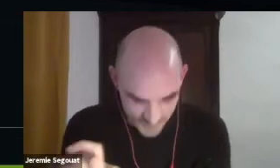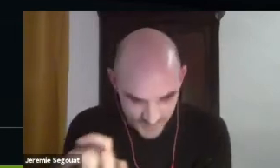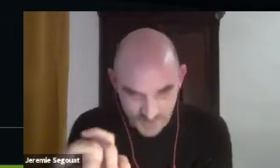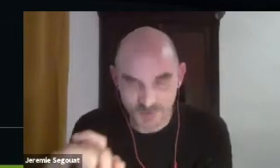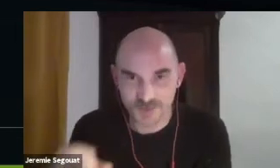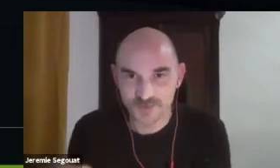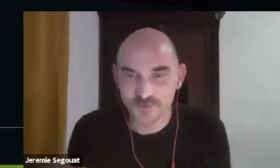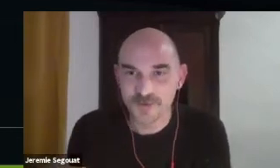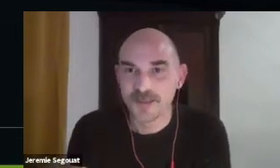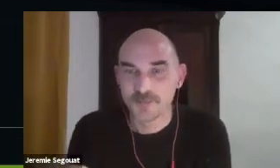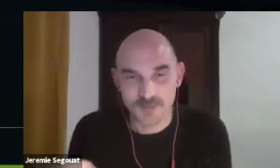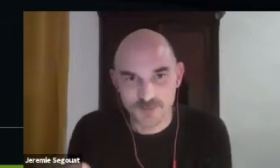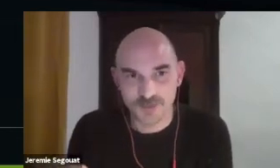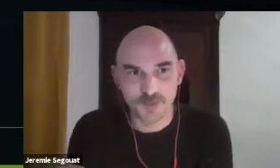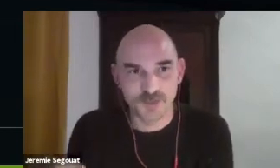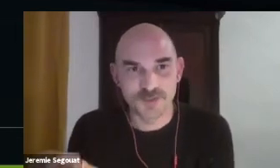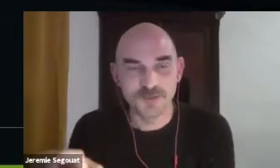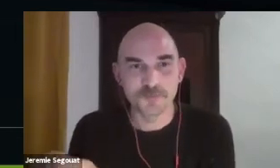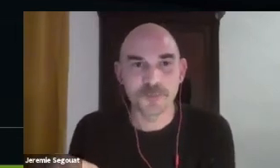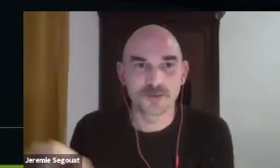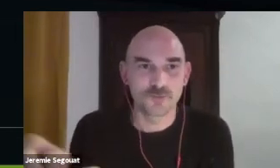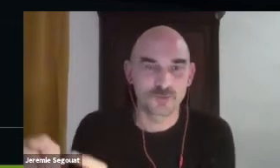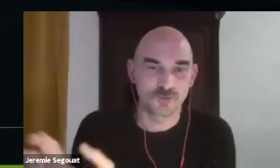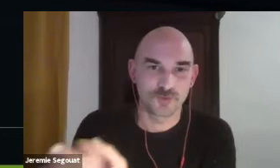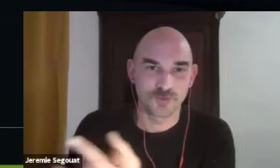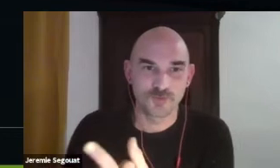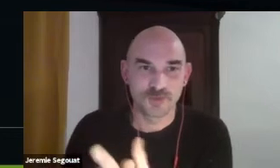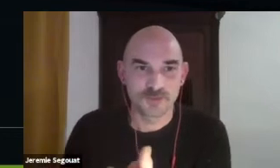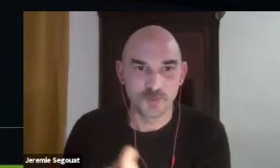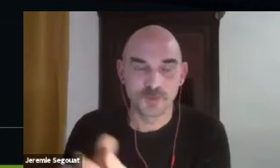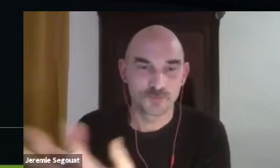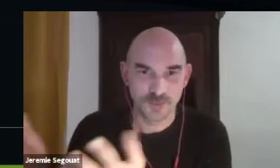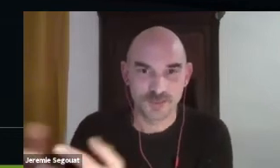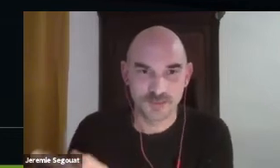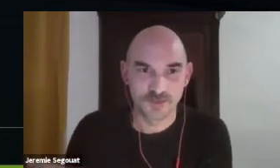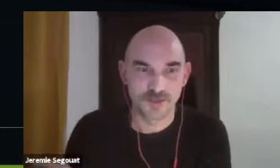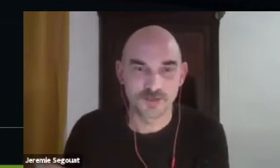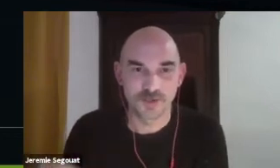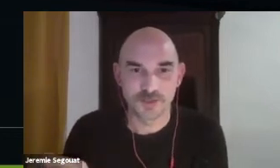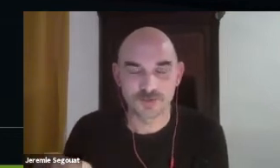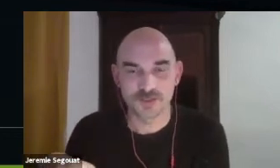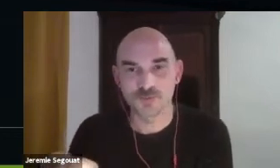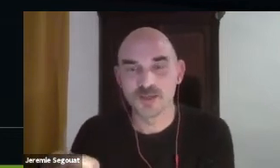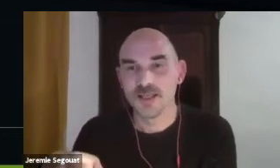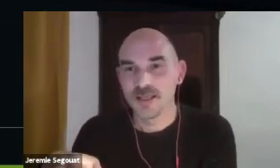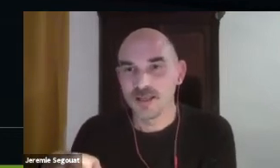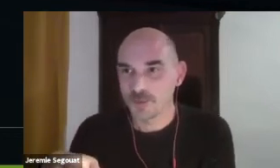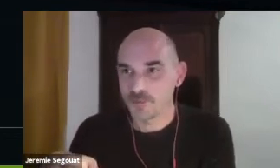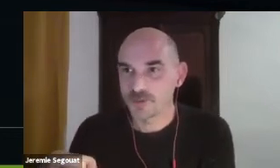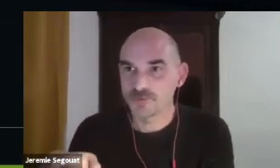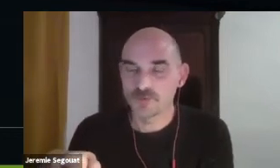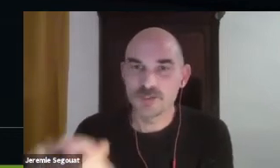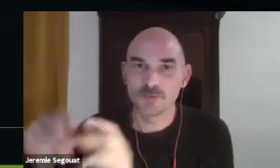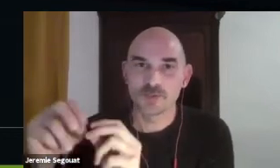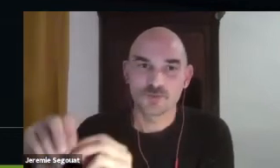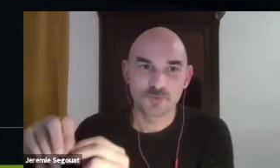bien évident merci aux interprètes aussi donc effectivement tout a été dit dans la présentation alors par